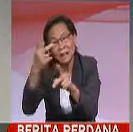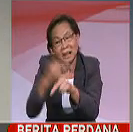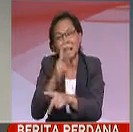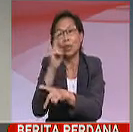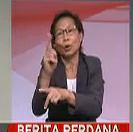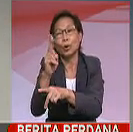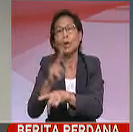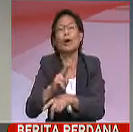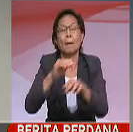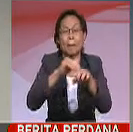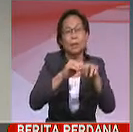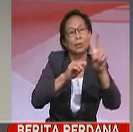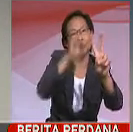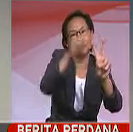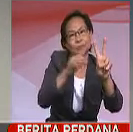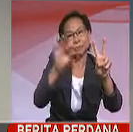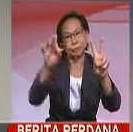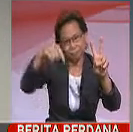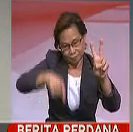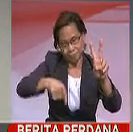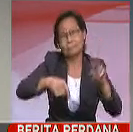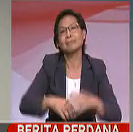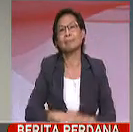kedua 2 September ini